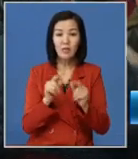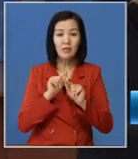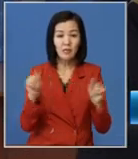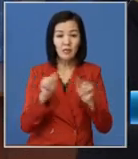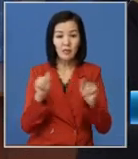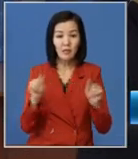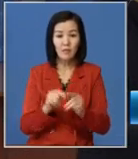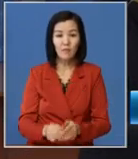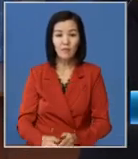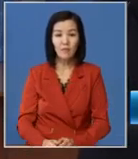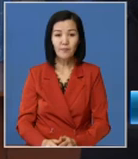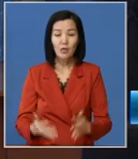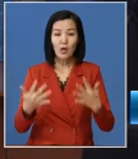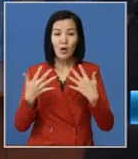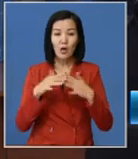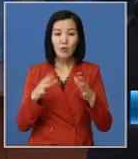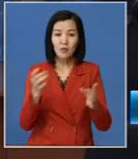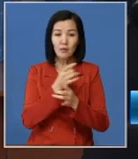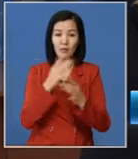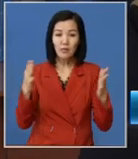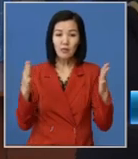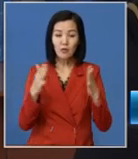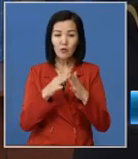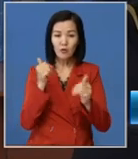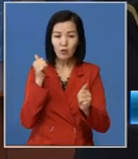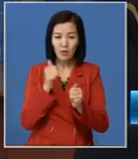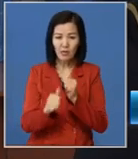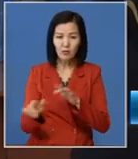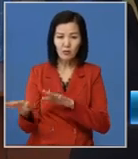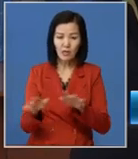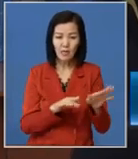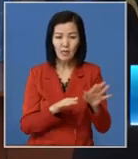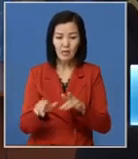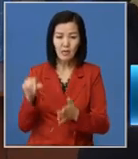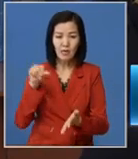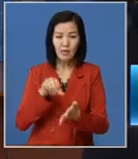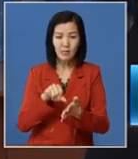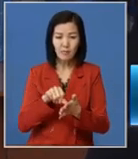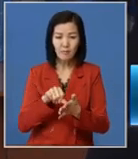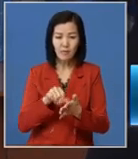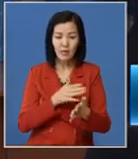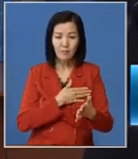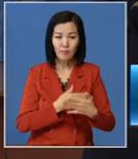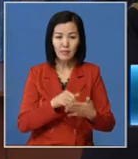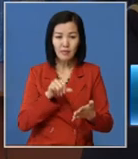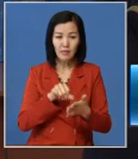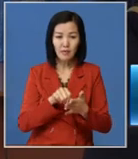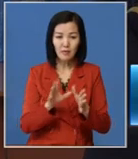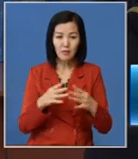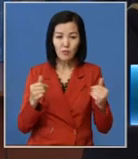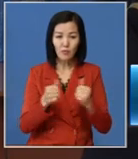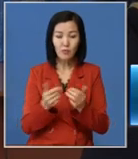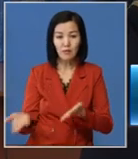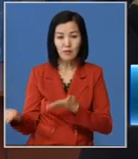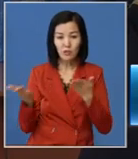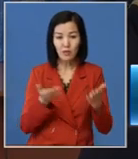ұйымдастырушылар. Осы ауылдың мәдениет үйіне ұдайы шарадан қалмай, мәдени іс-шараларды белсене араласып жүретін осы отбасыларды